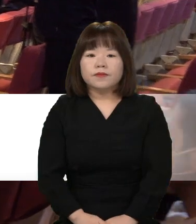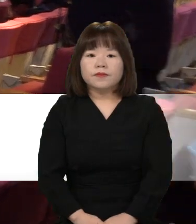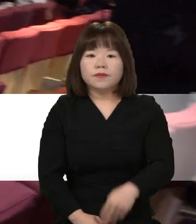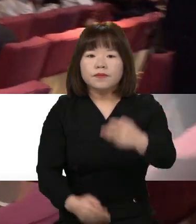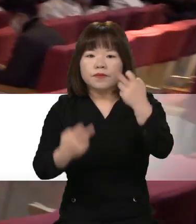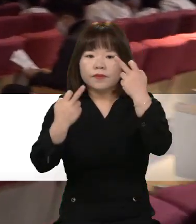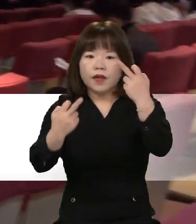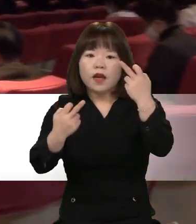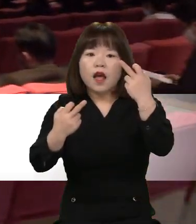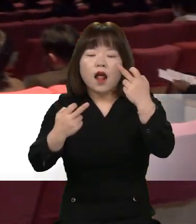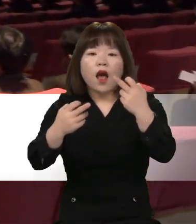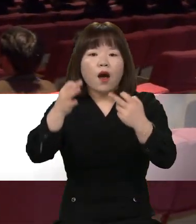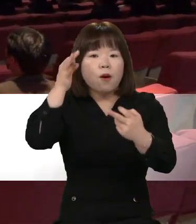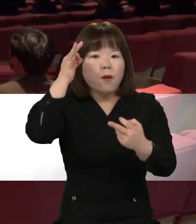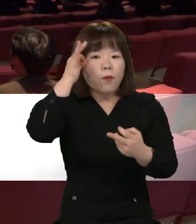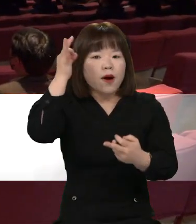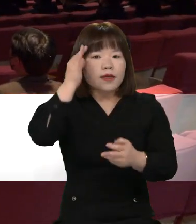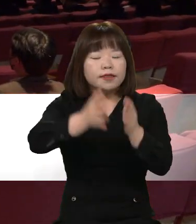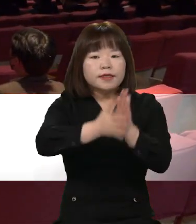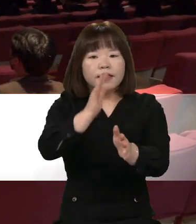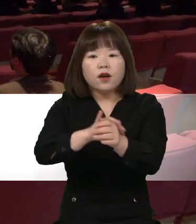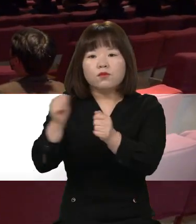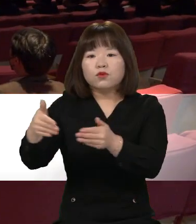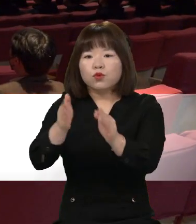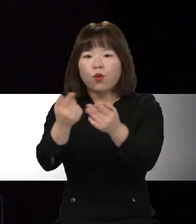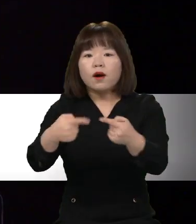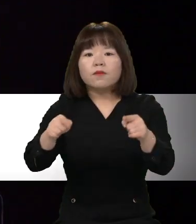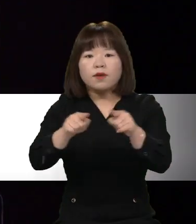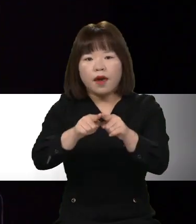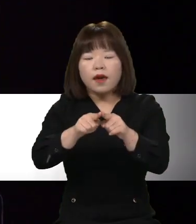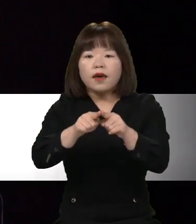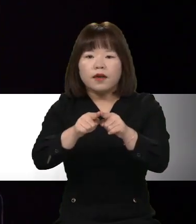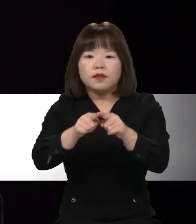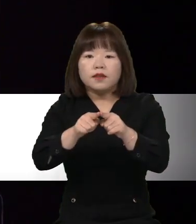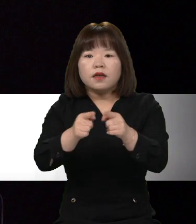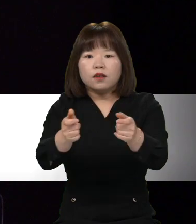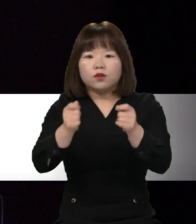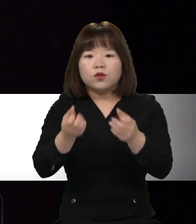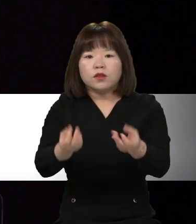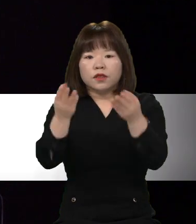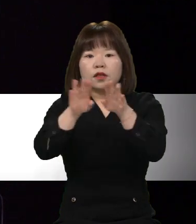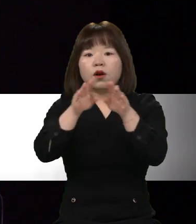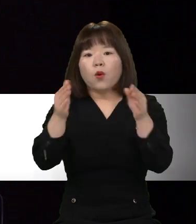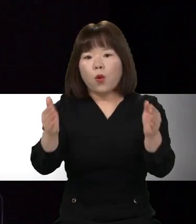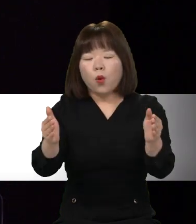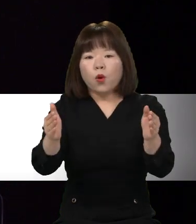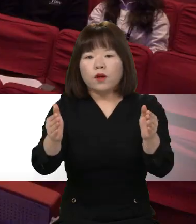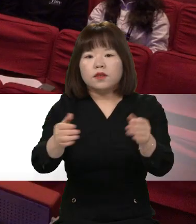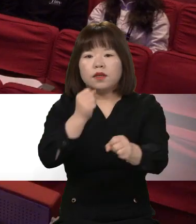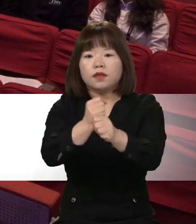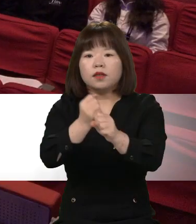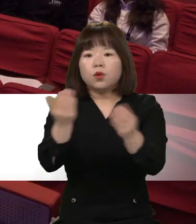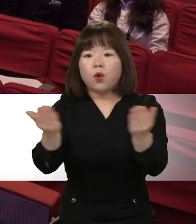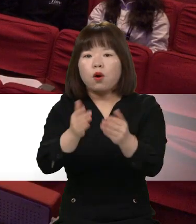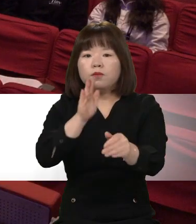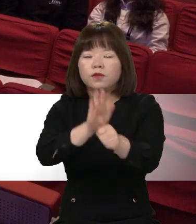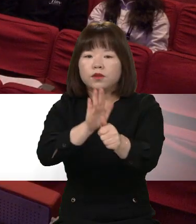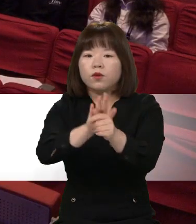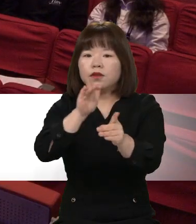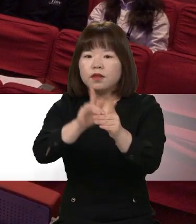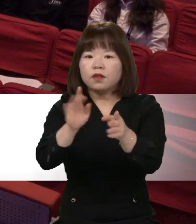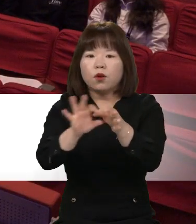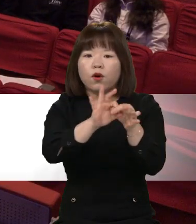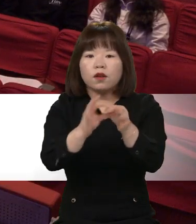11 애플은 포항시 경북도와 함께 애플 디벨로퍼 아카데미 수료식을 열고 애플 제조업